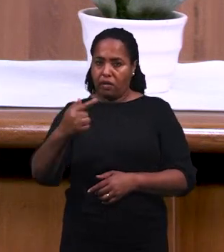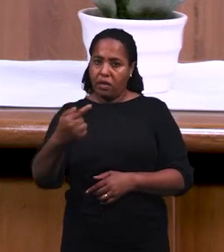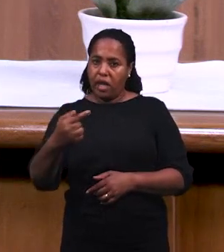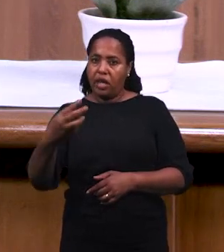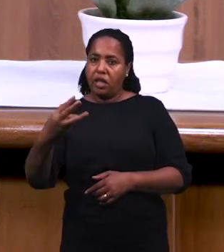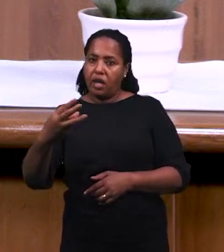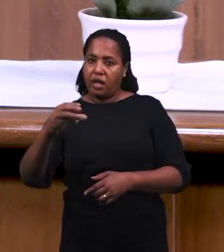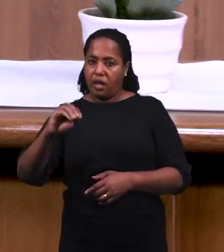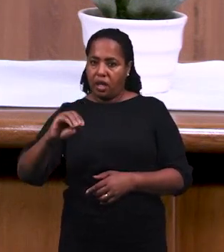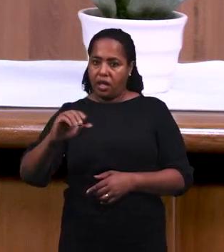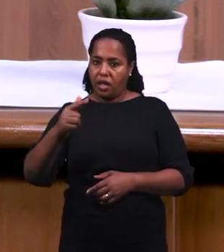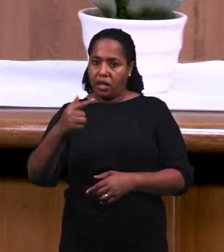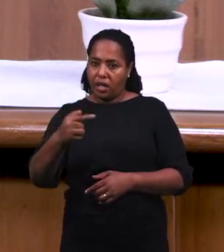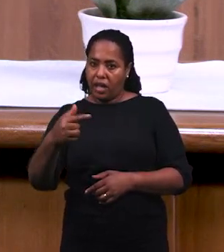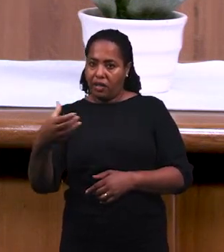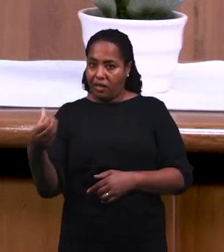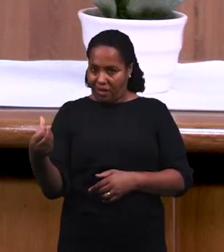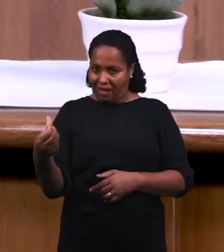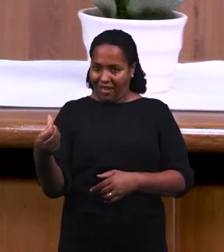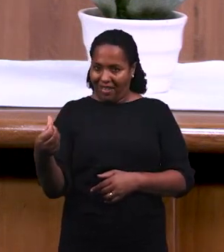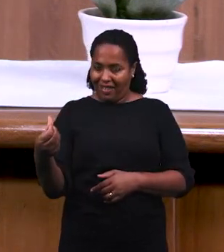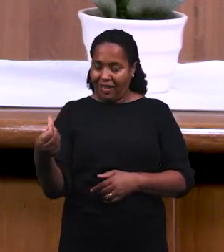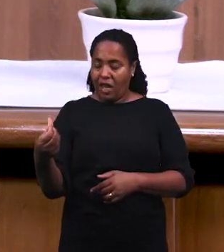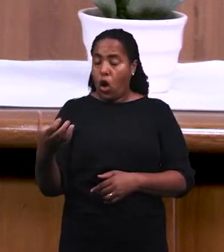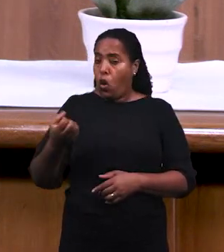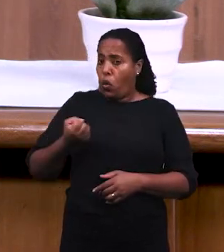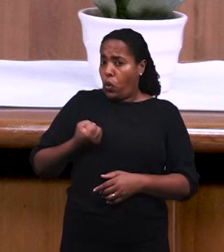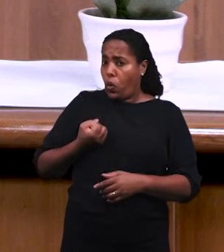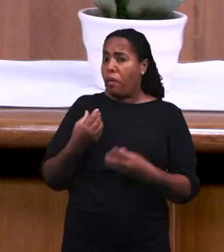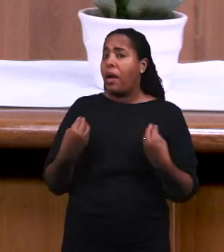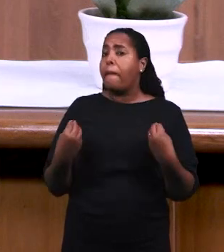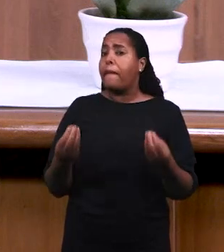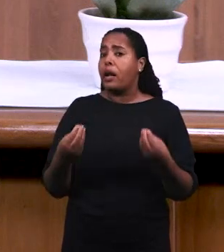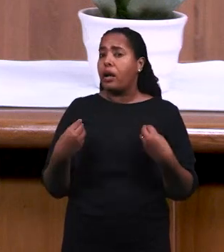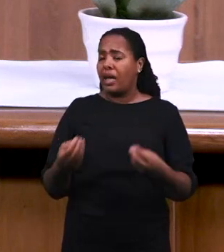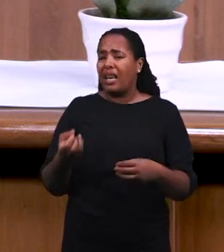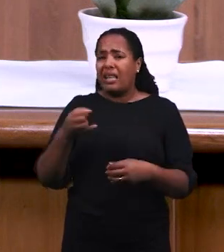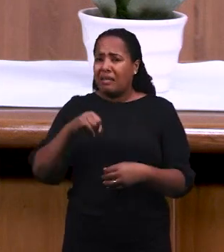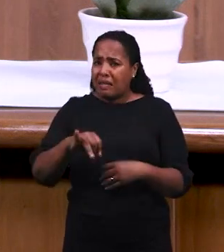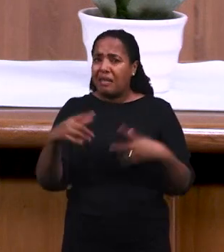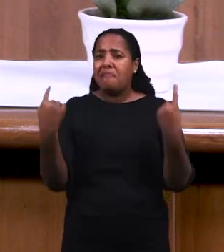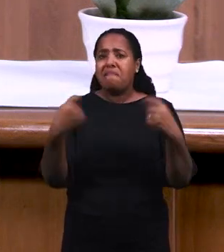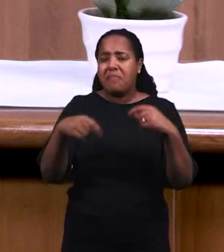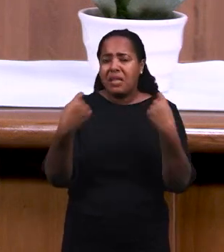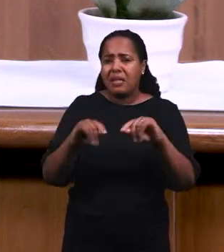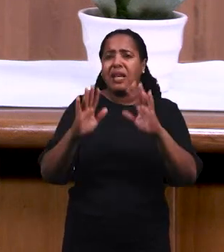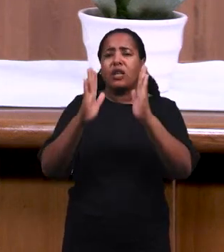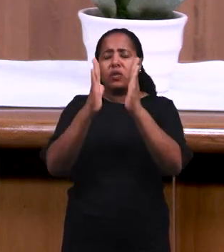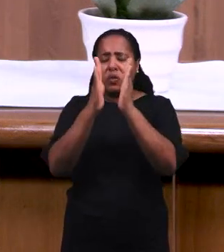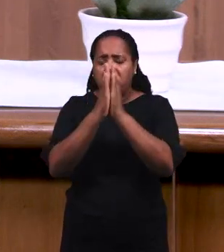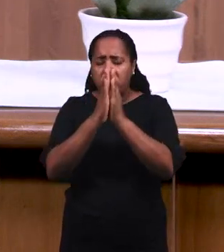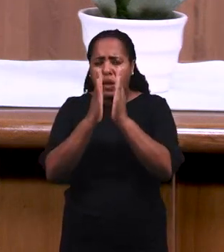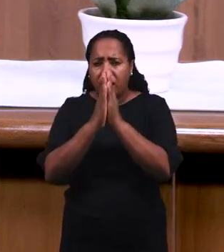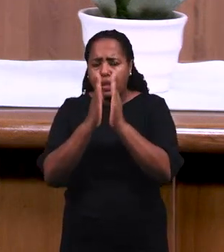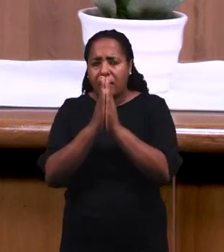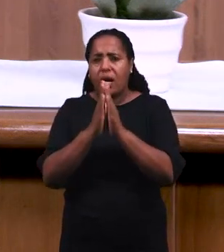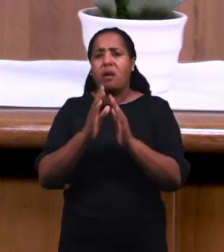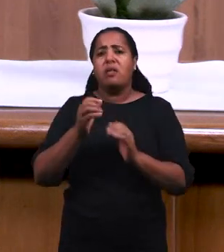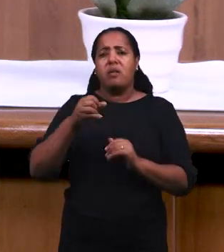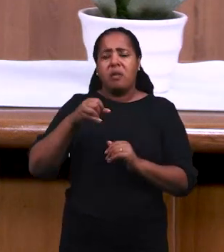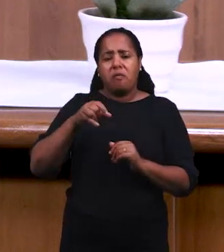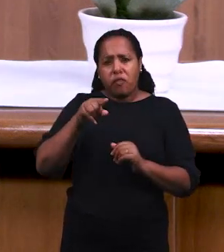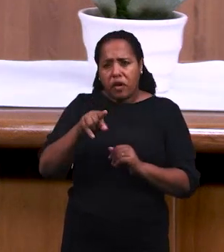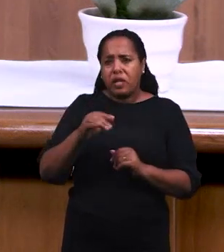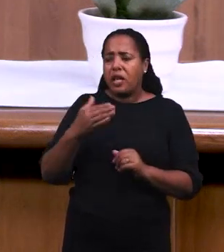бесплатной горячей линии. Этот номер телефона для гостей наших из Бразилии, чтобы